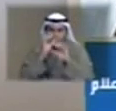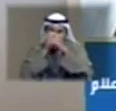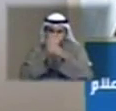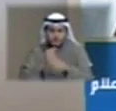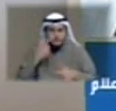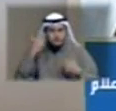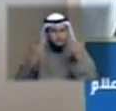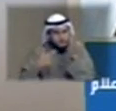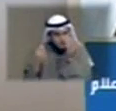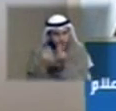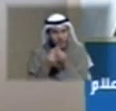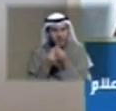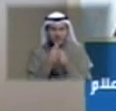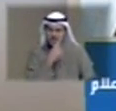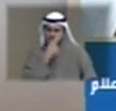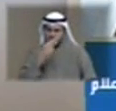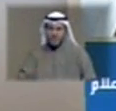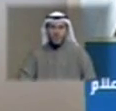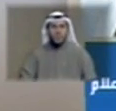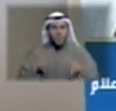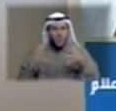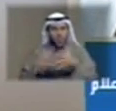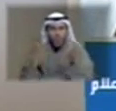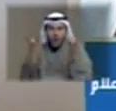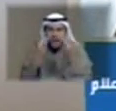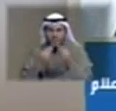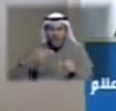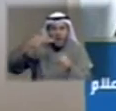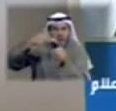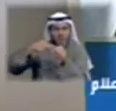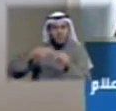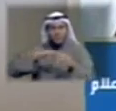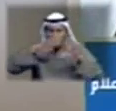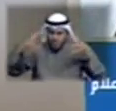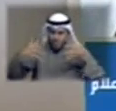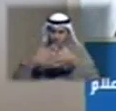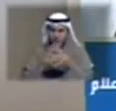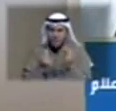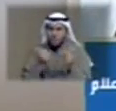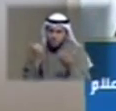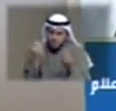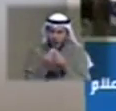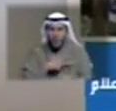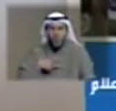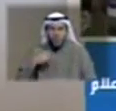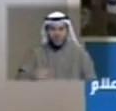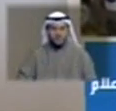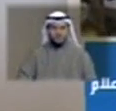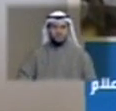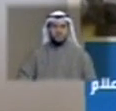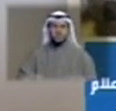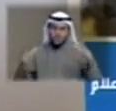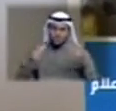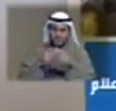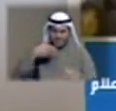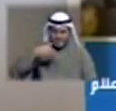للإدارة الاقتصادية وإضافة إلى الإدارة المركزية للإحصاء ووزارة النفط ووزارة المالية. أيضا هناك